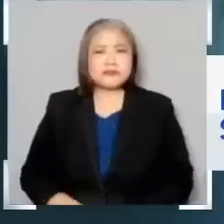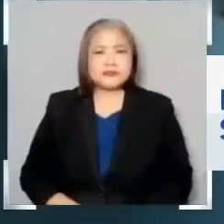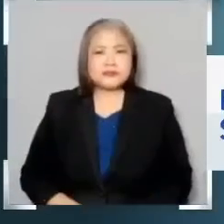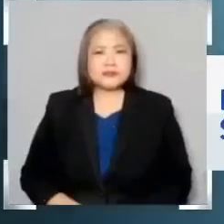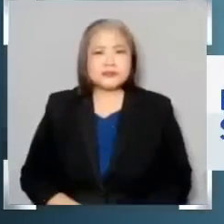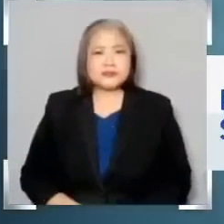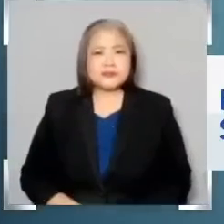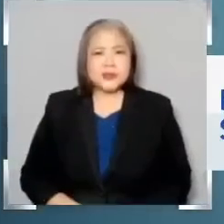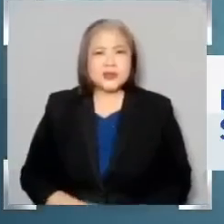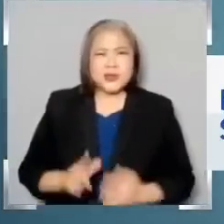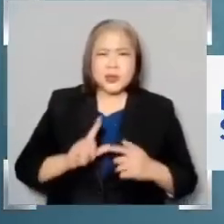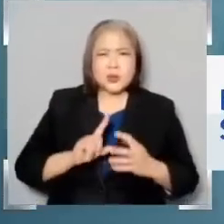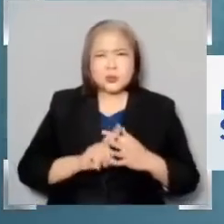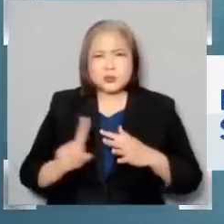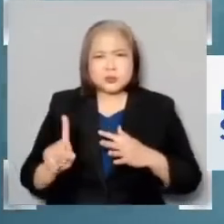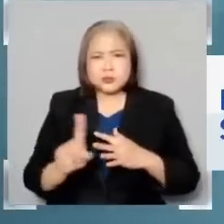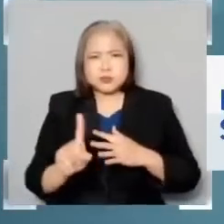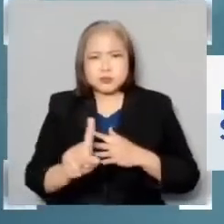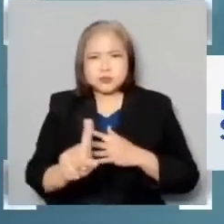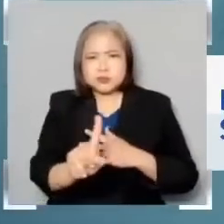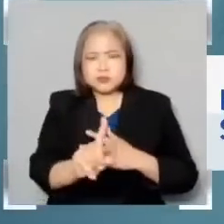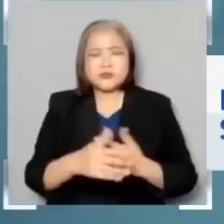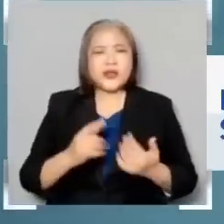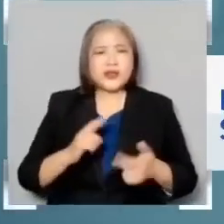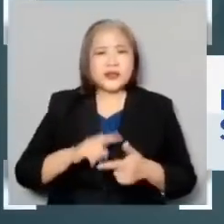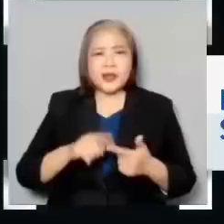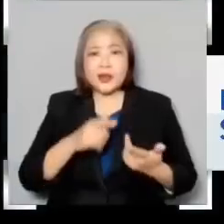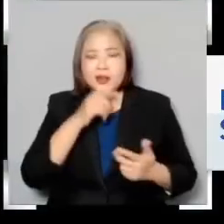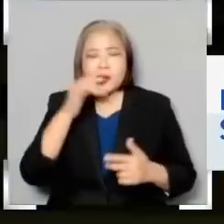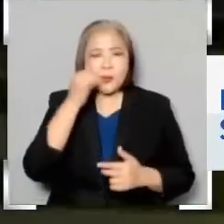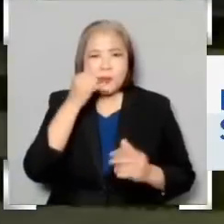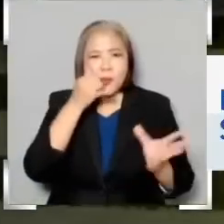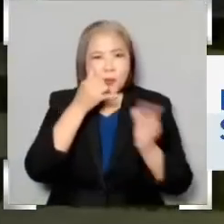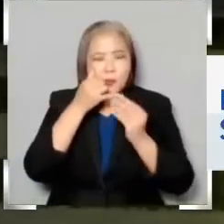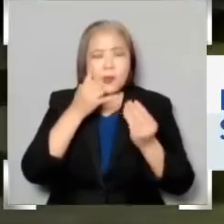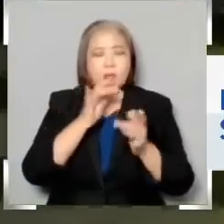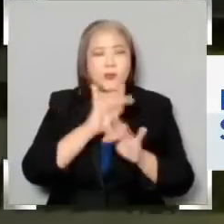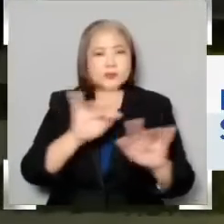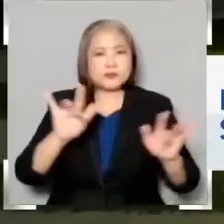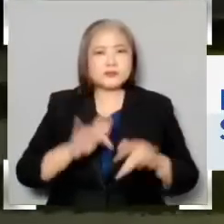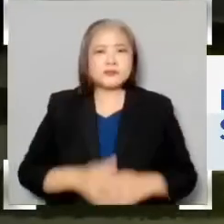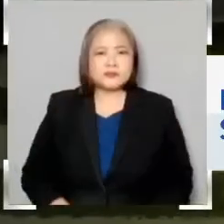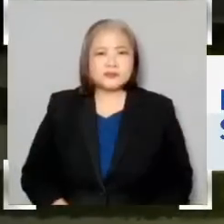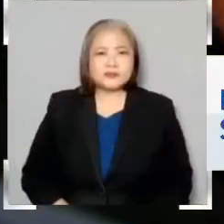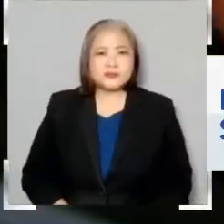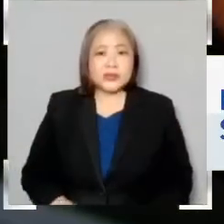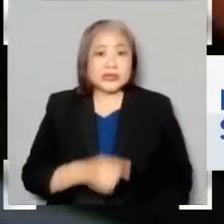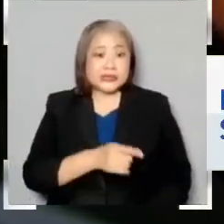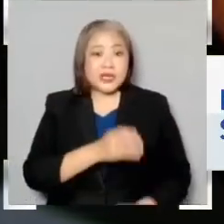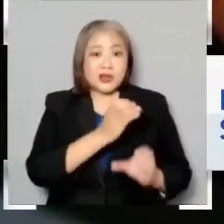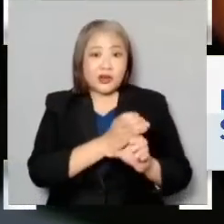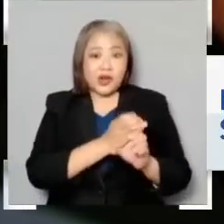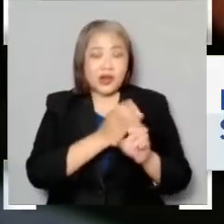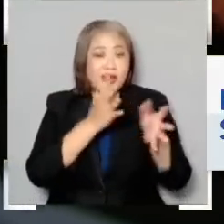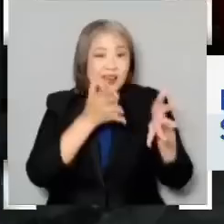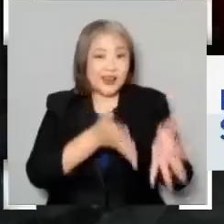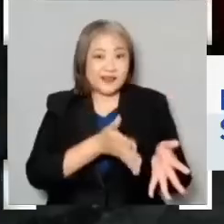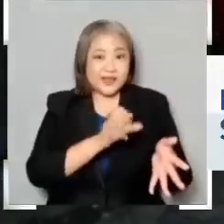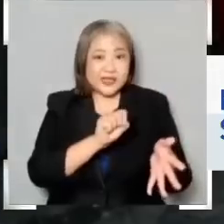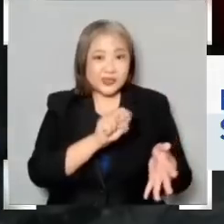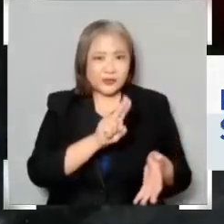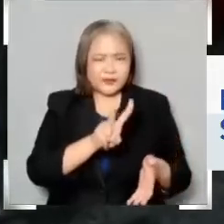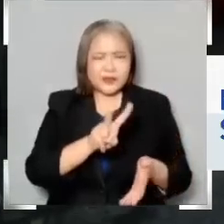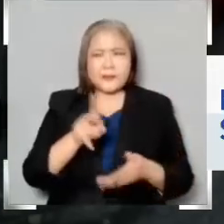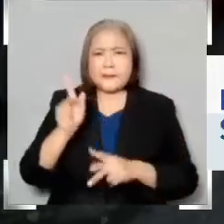siyang sumuot sa looban hanggang hindi na siya nahagip ng CCTV. Ang abandonadong sasakyan, itinawag ng mga residente sa